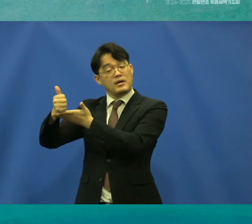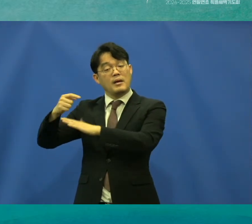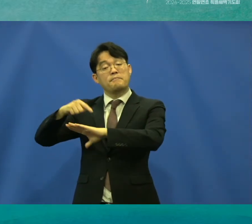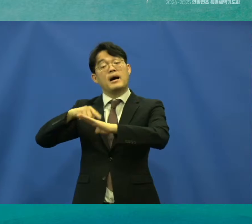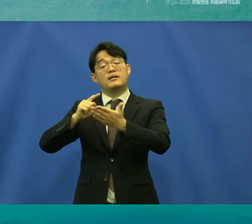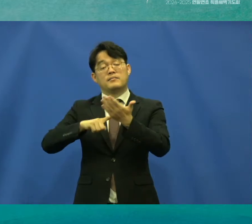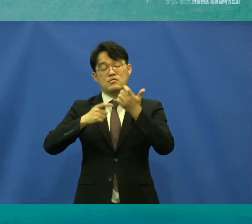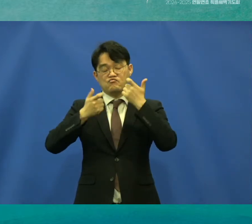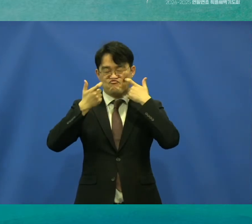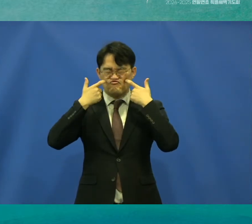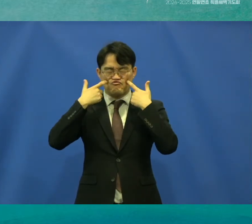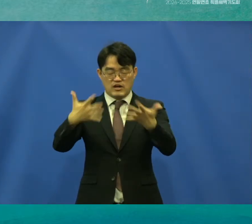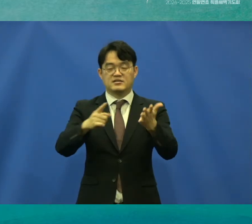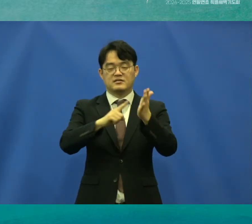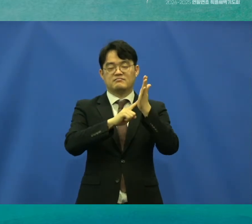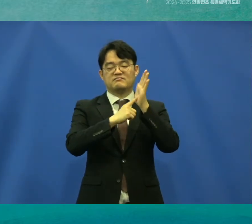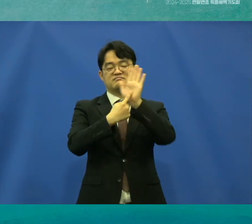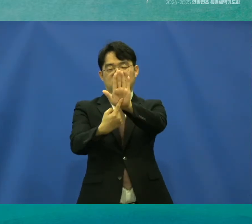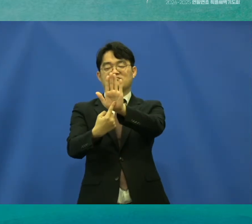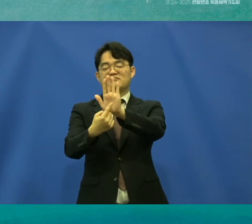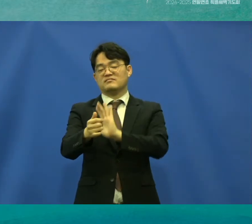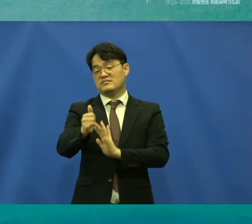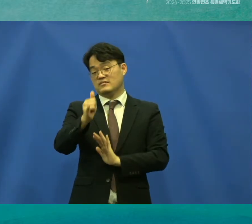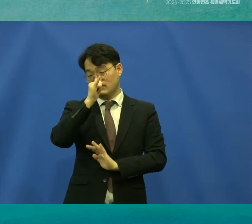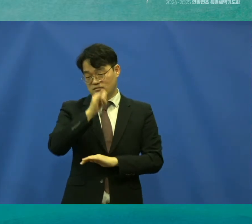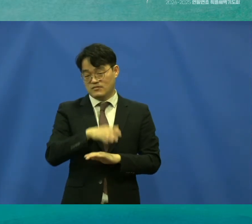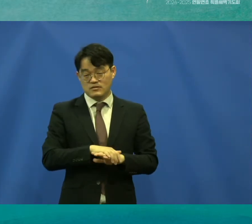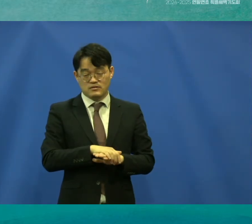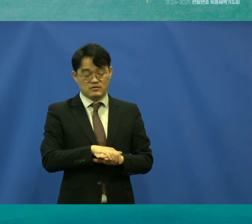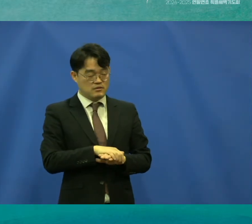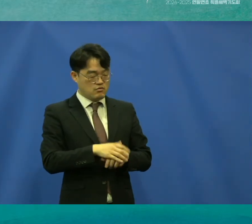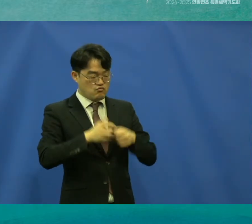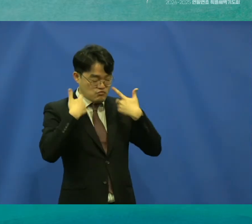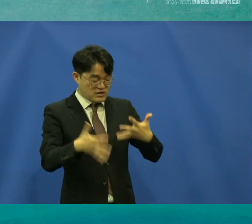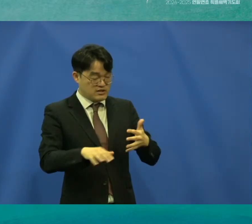시청각 교재를 확실히 사용하여 선명하게 말씀을 해주시죠.